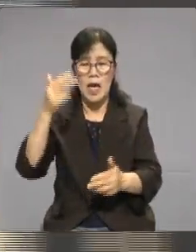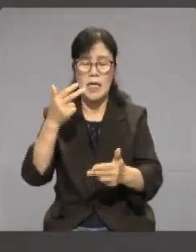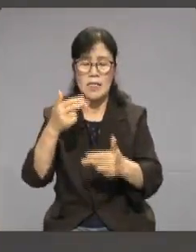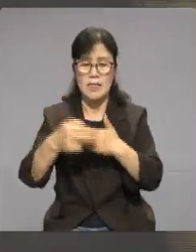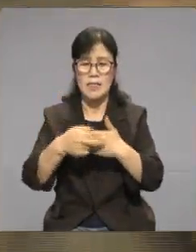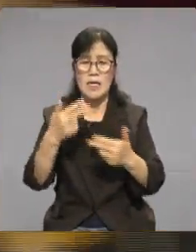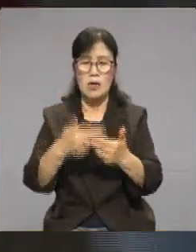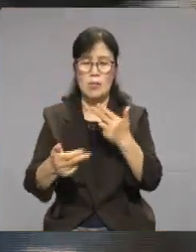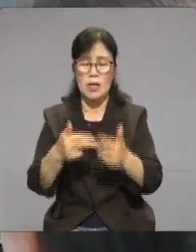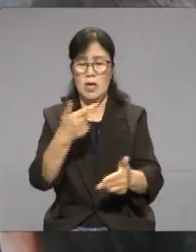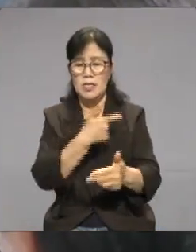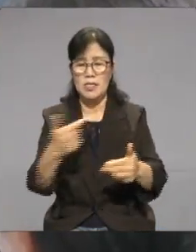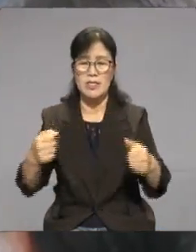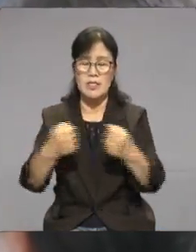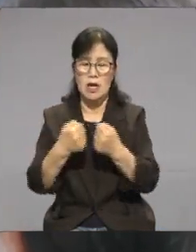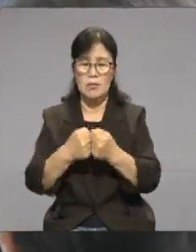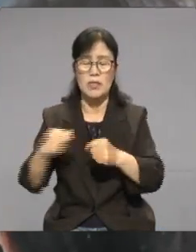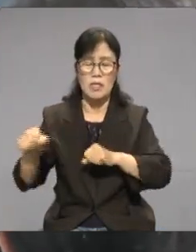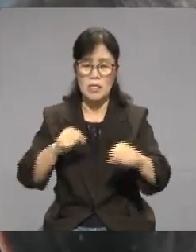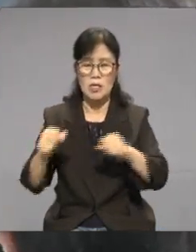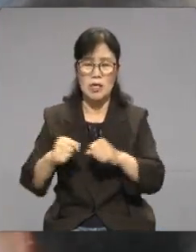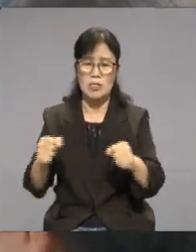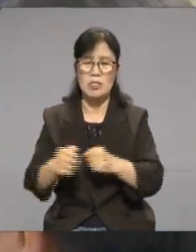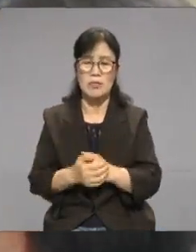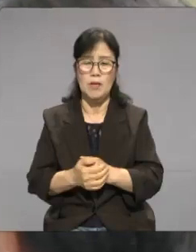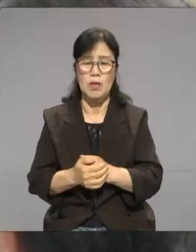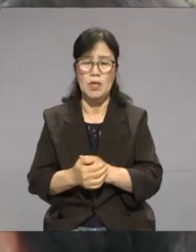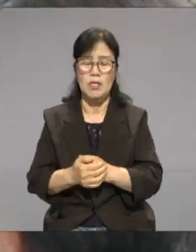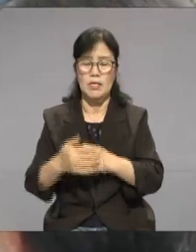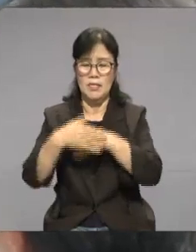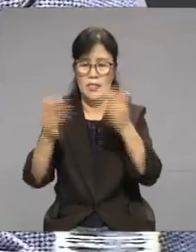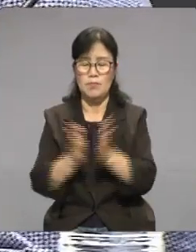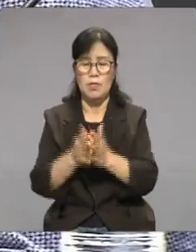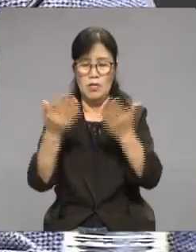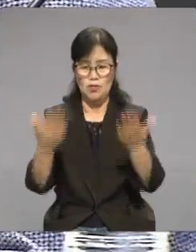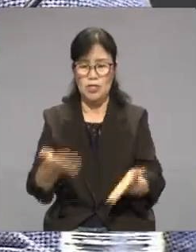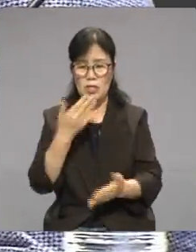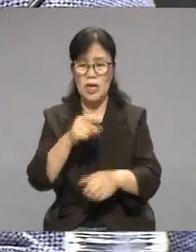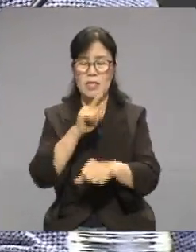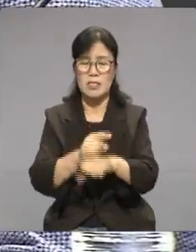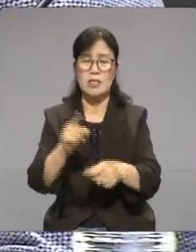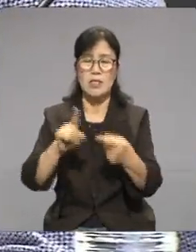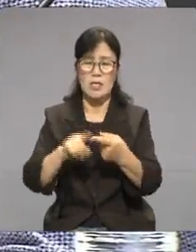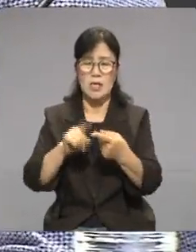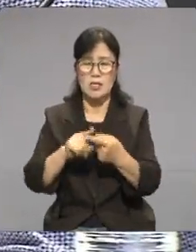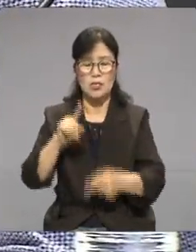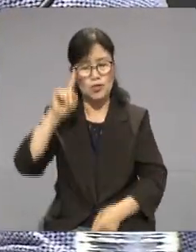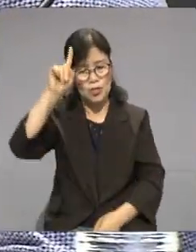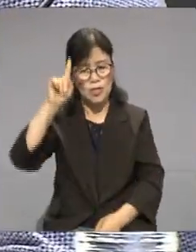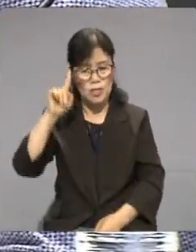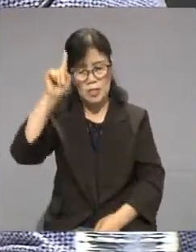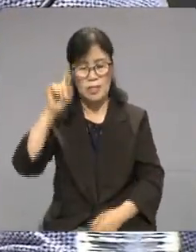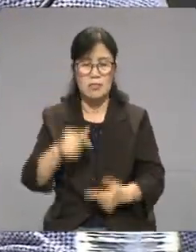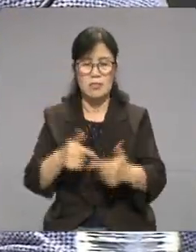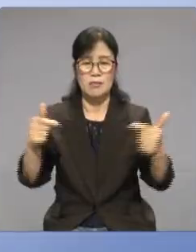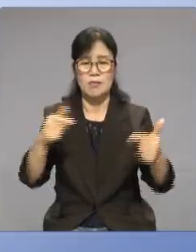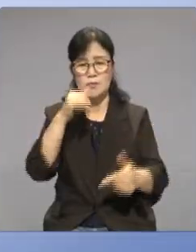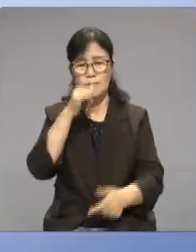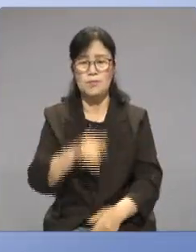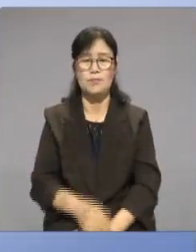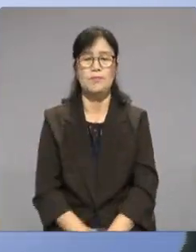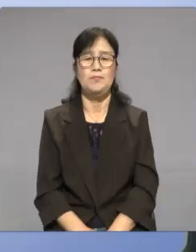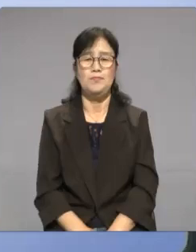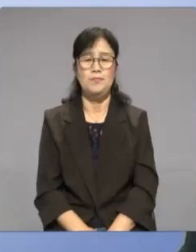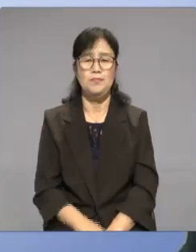대한의사협회가 큰 싸움에 나서겠다며 집단 휴진 가능성을 내비친 것을 두고도 양측의 긴장감은 높아지고 있습니다.